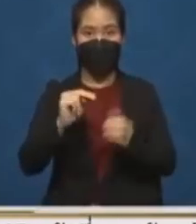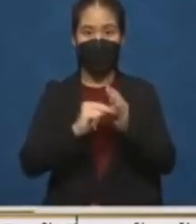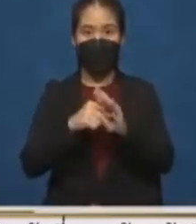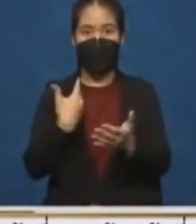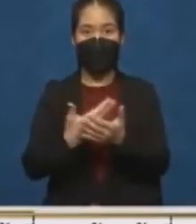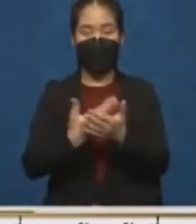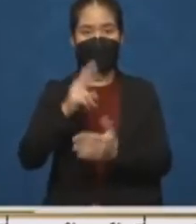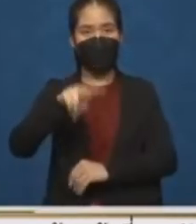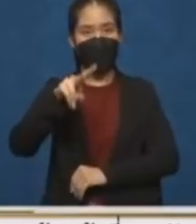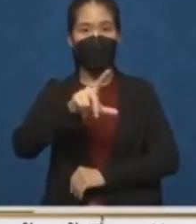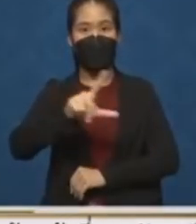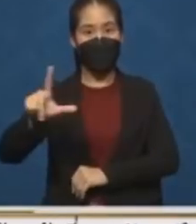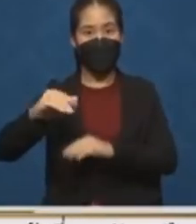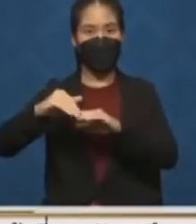บ